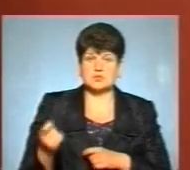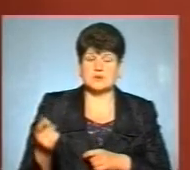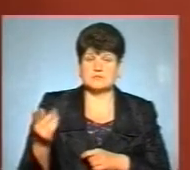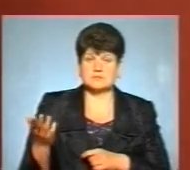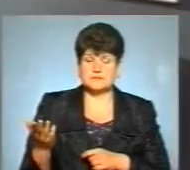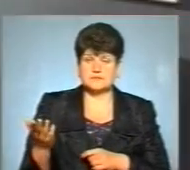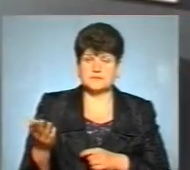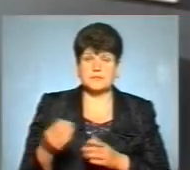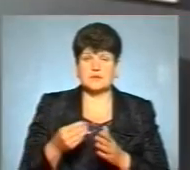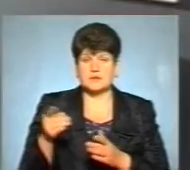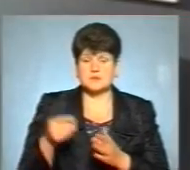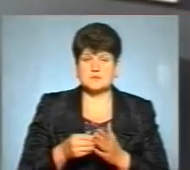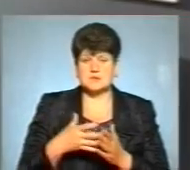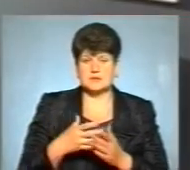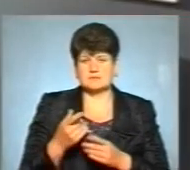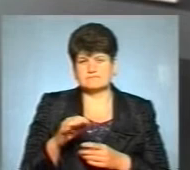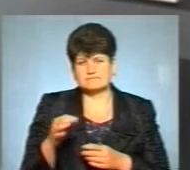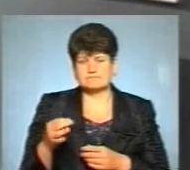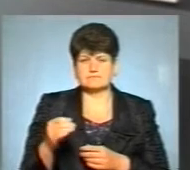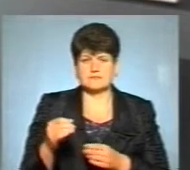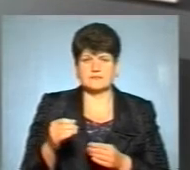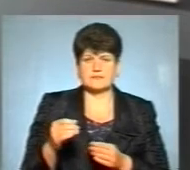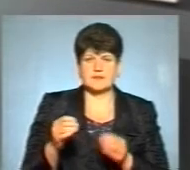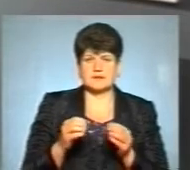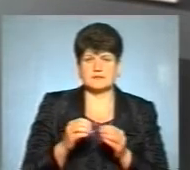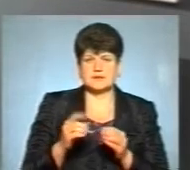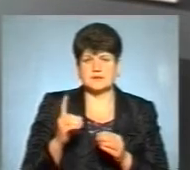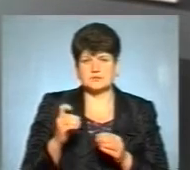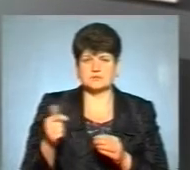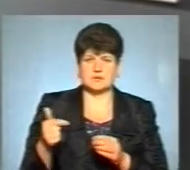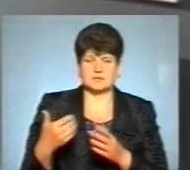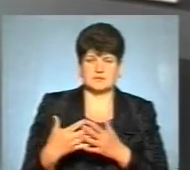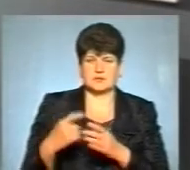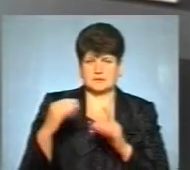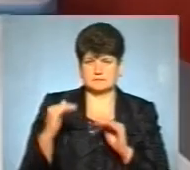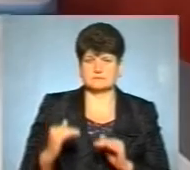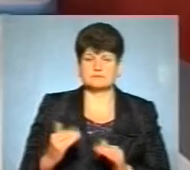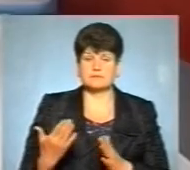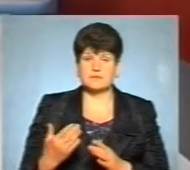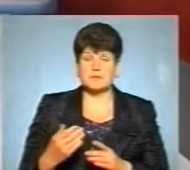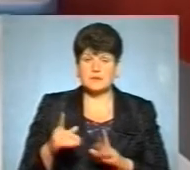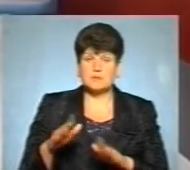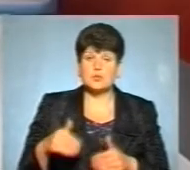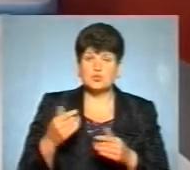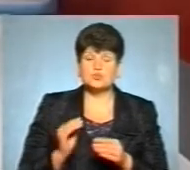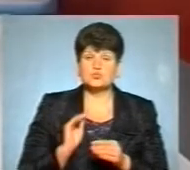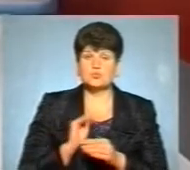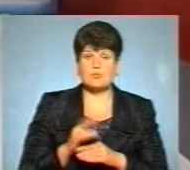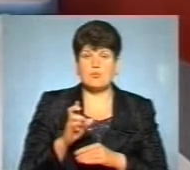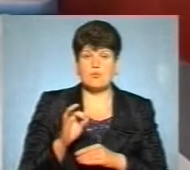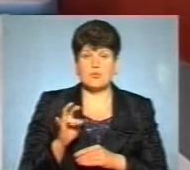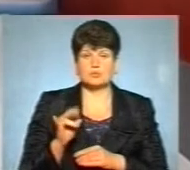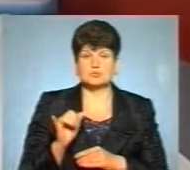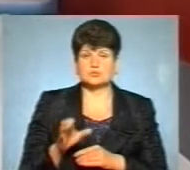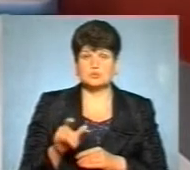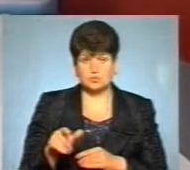Там ціна там, на пару копійок, на пару десятків гривень чи сотень гривень нижча. І відповідно, там пропонують якийсь додатковий бонус.